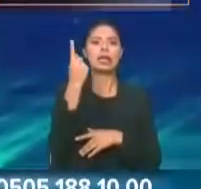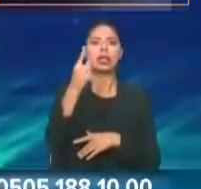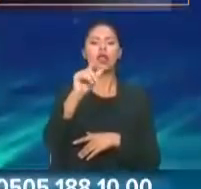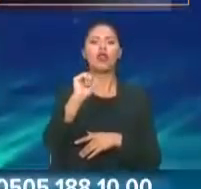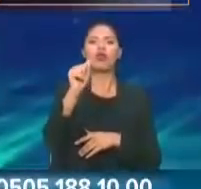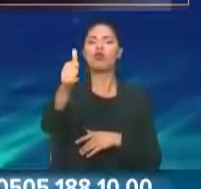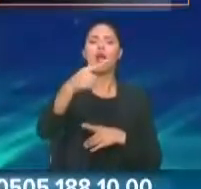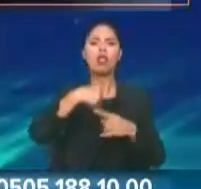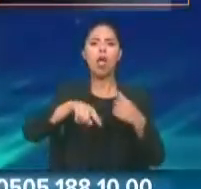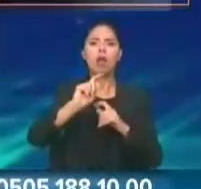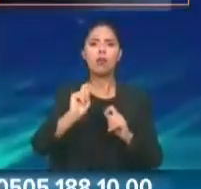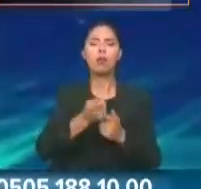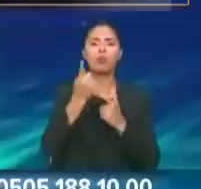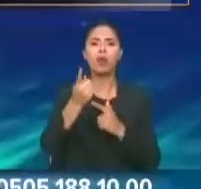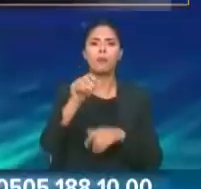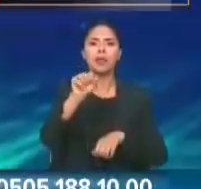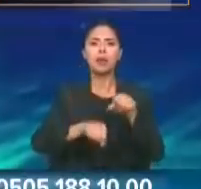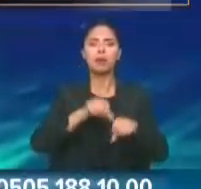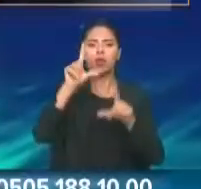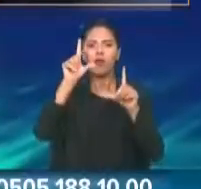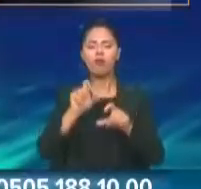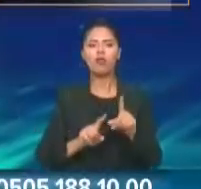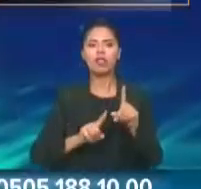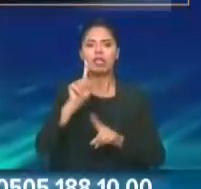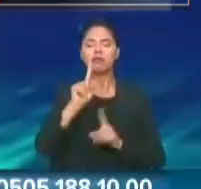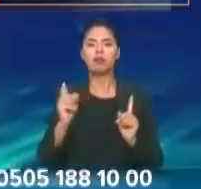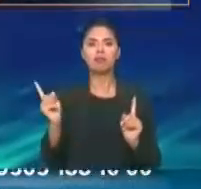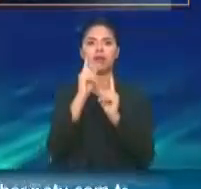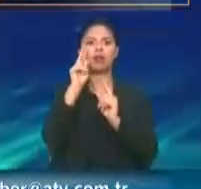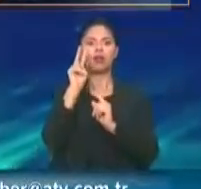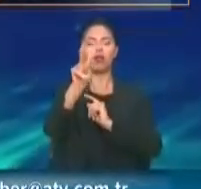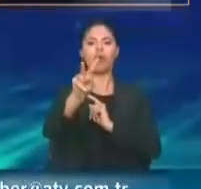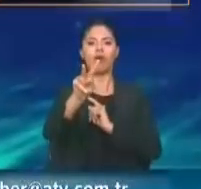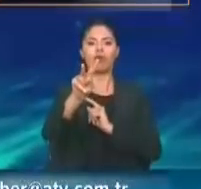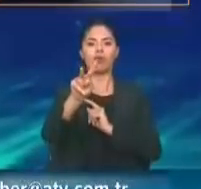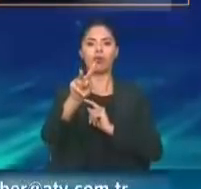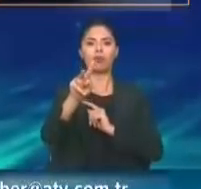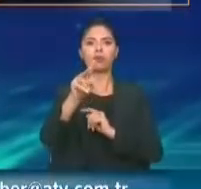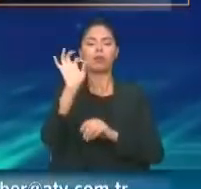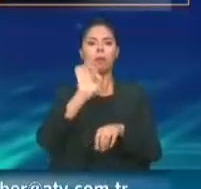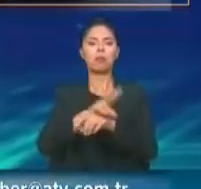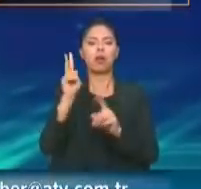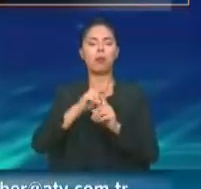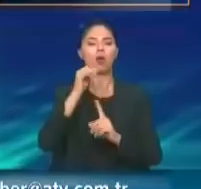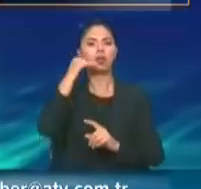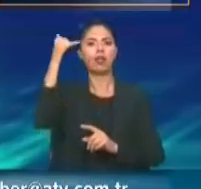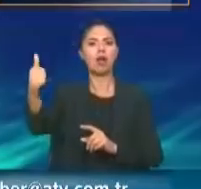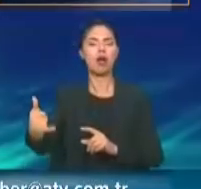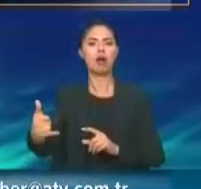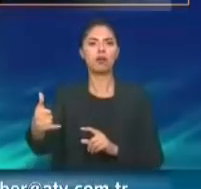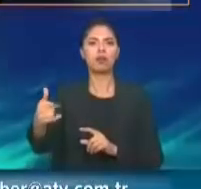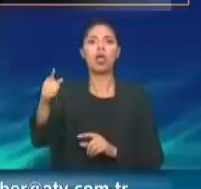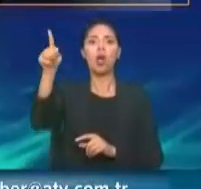bisikleti günlerce aradı bulamadı ta ki bisikletinin fotoğrafını internette görene kadar karşına çıktı hemen polisi aradı